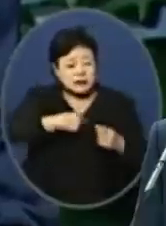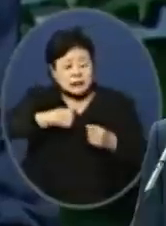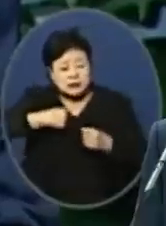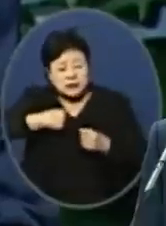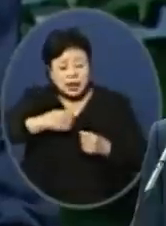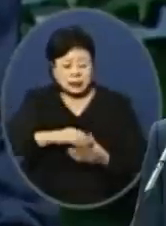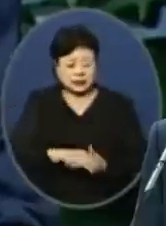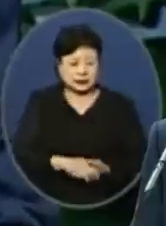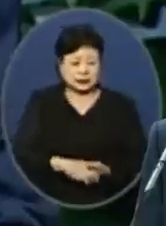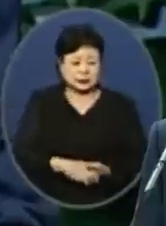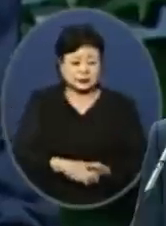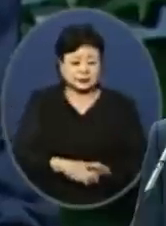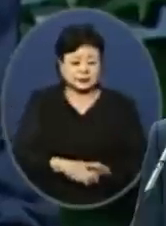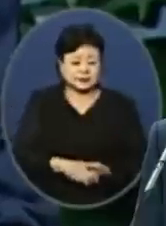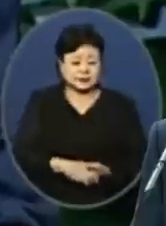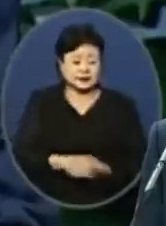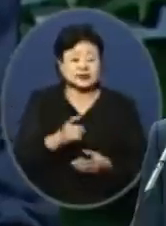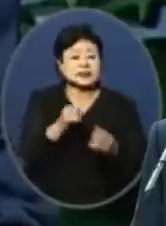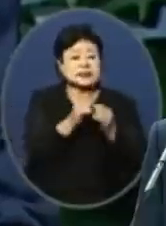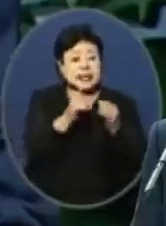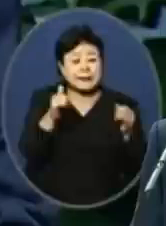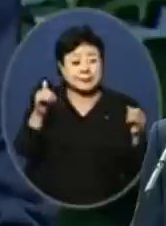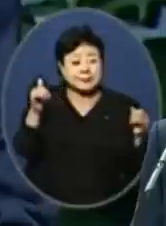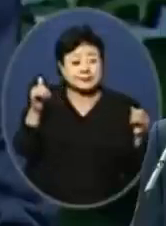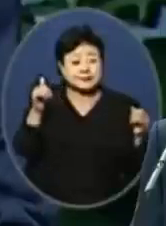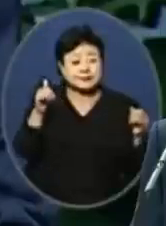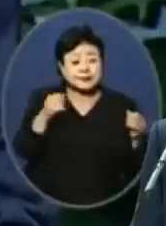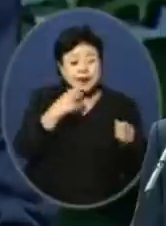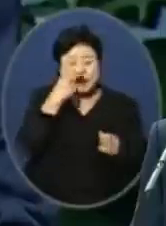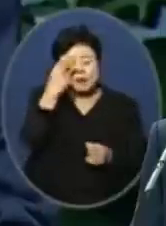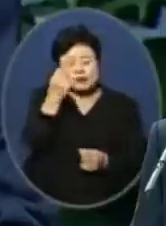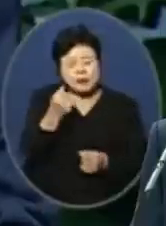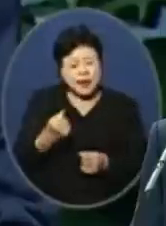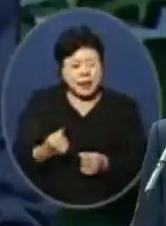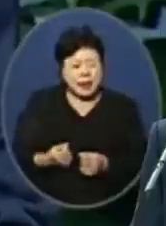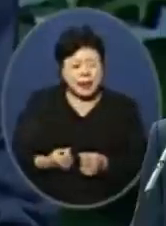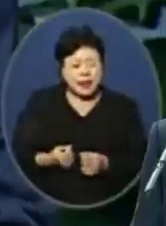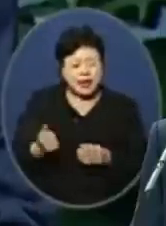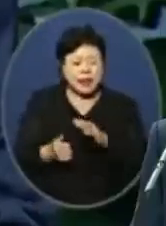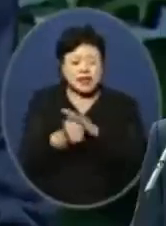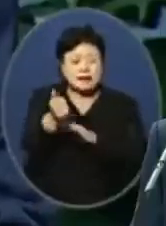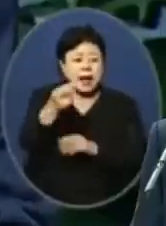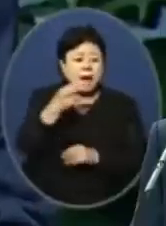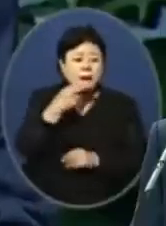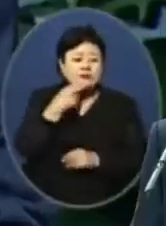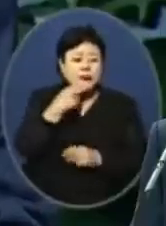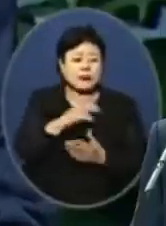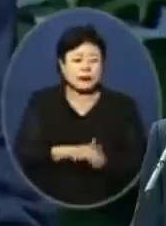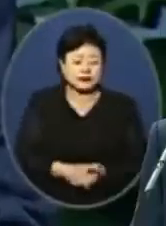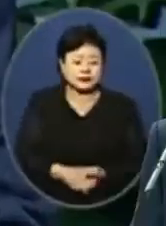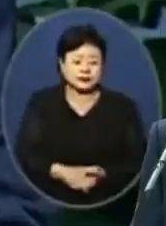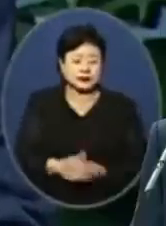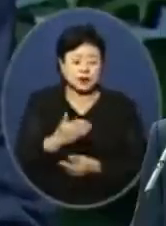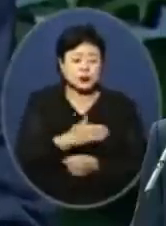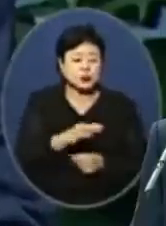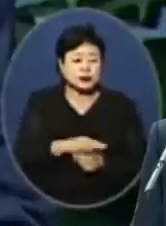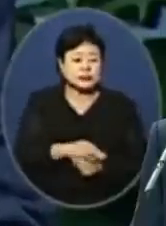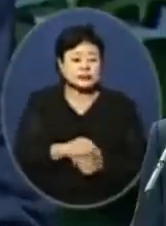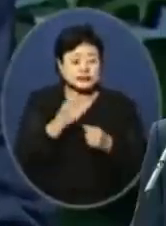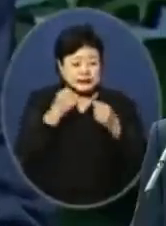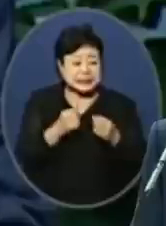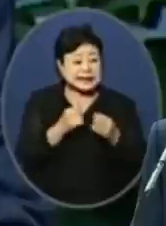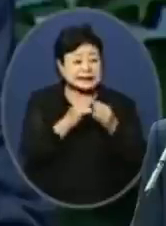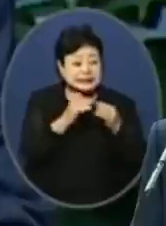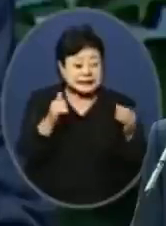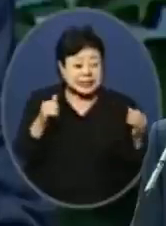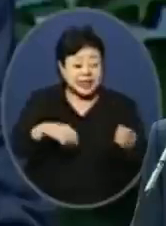가면은 그 사람은 부패하고 희망이 없는 사람이 되는 것입니다. 육신적인 인생을 사는